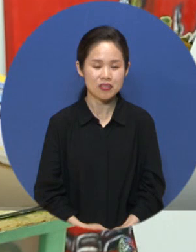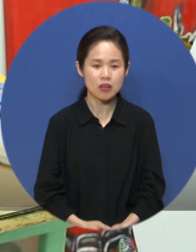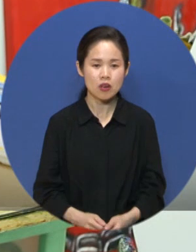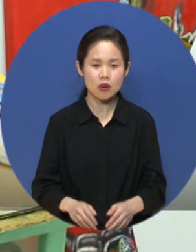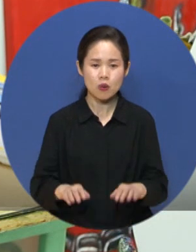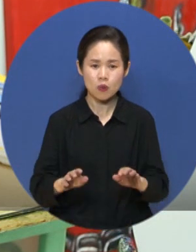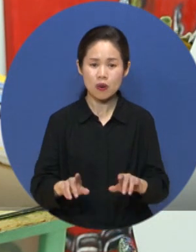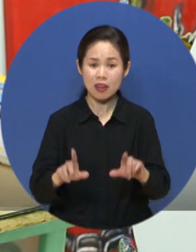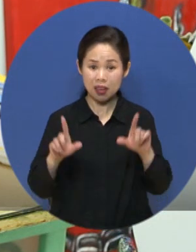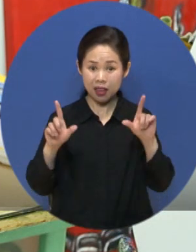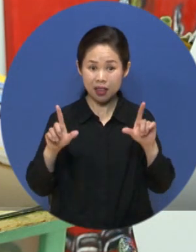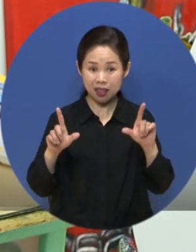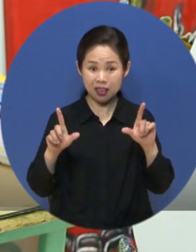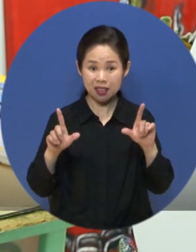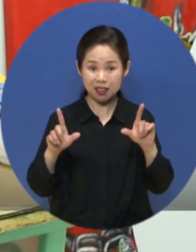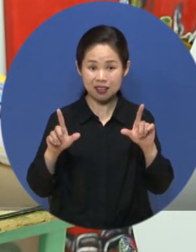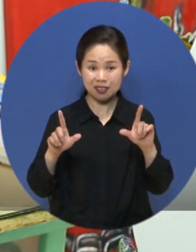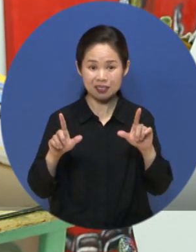올해는 특히